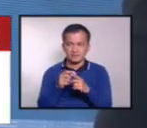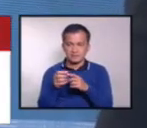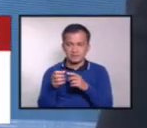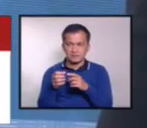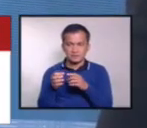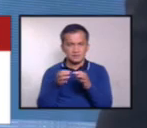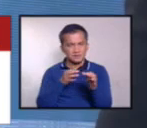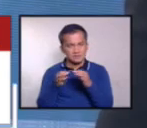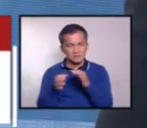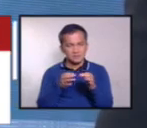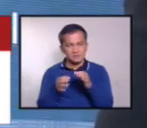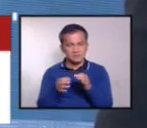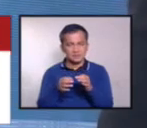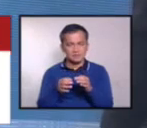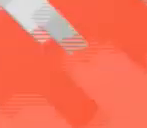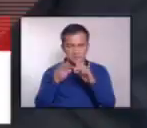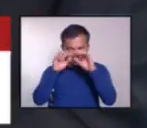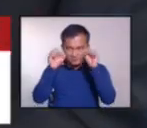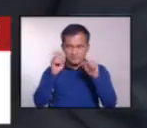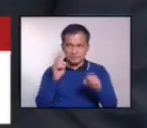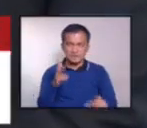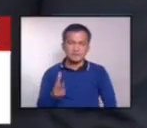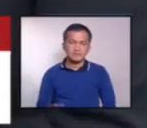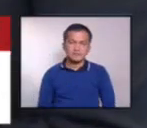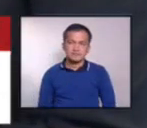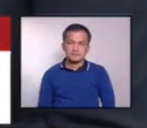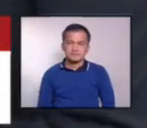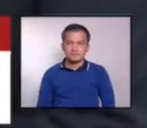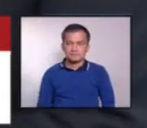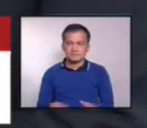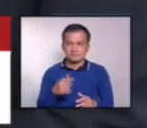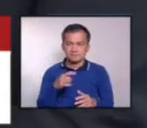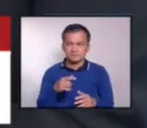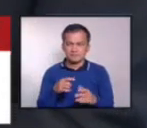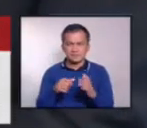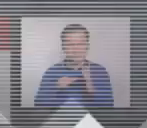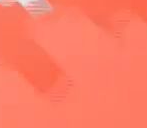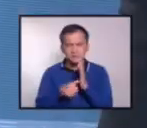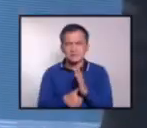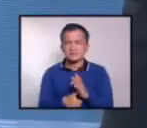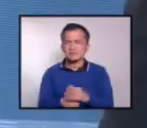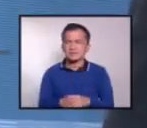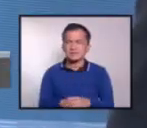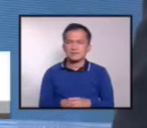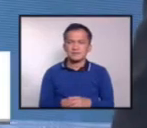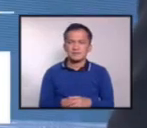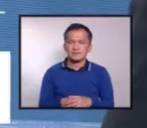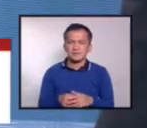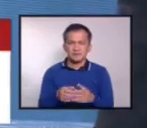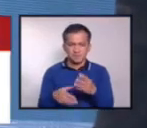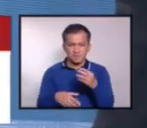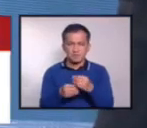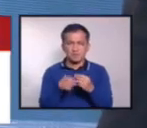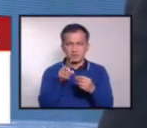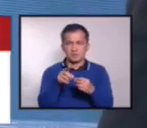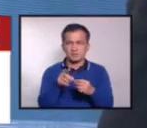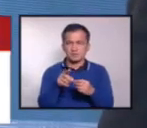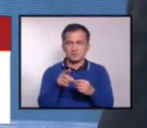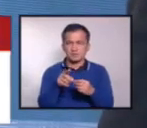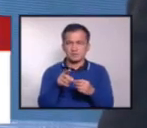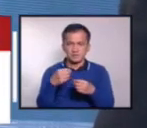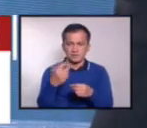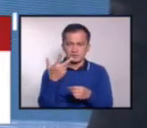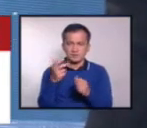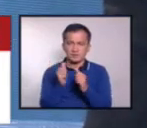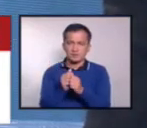si Pangulong Duterte. Madiin. Okay, number 2. Bukod sa iyo, magbigay ng 3 kasama